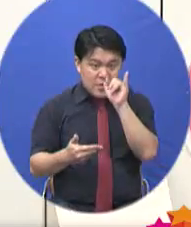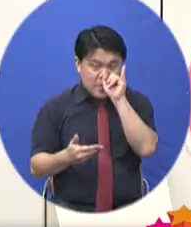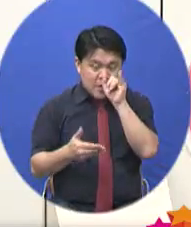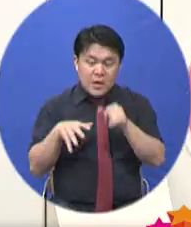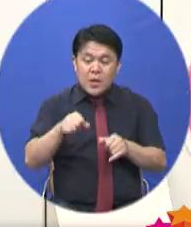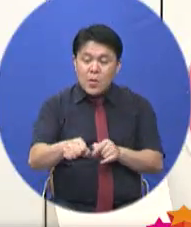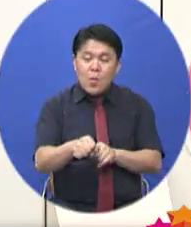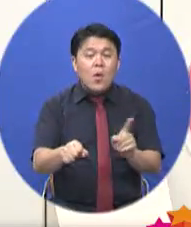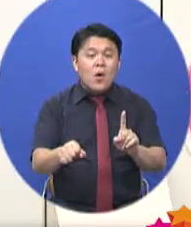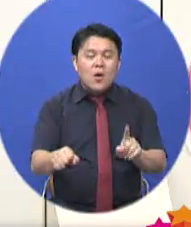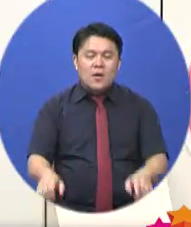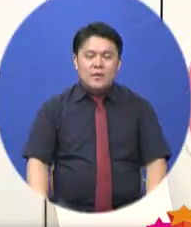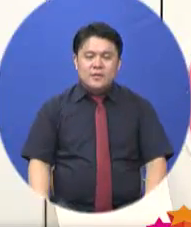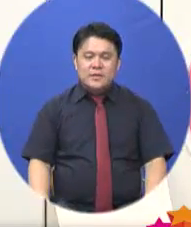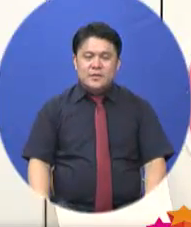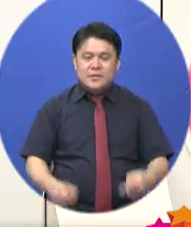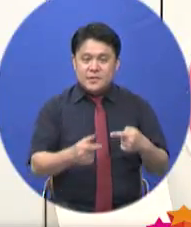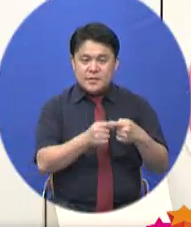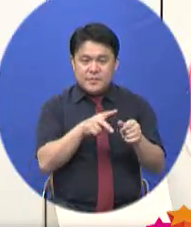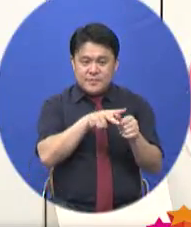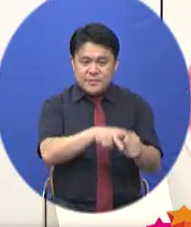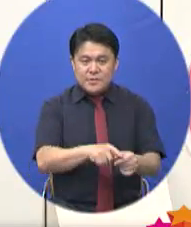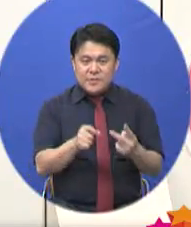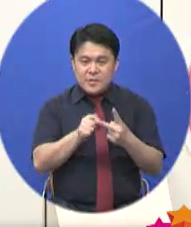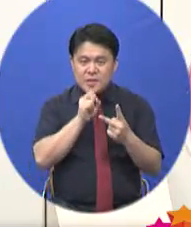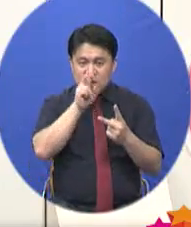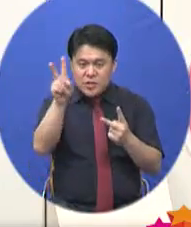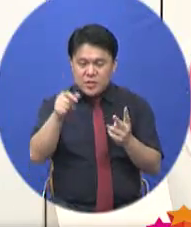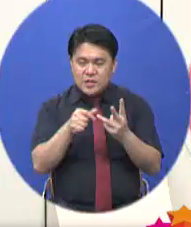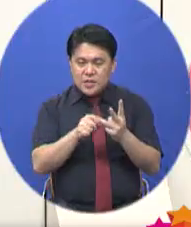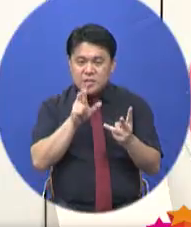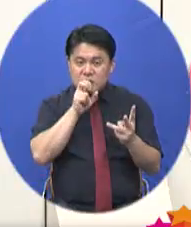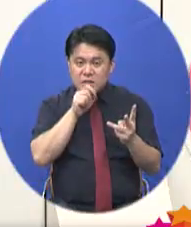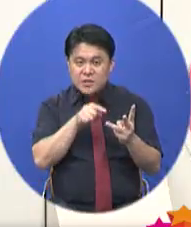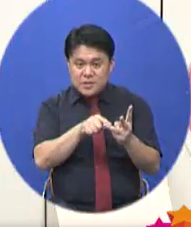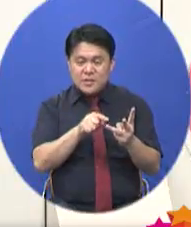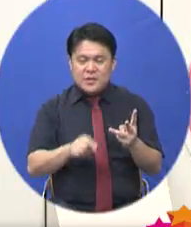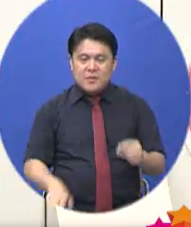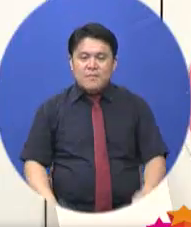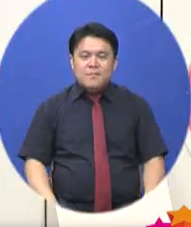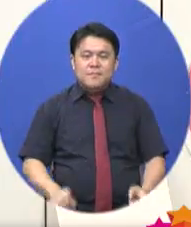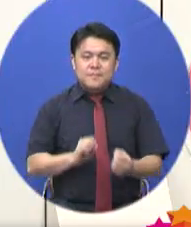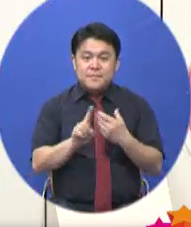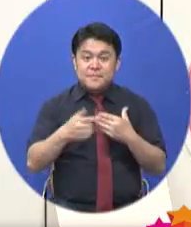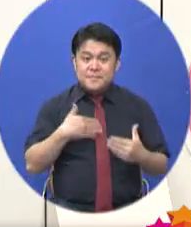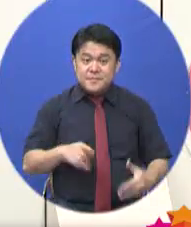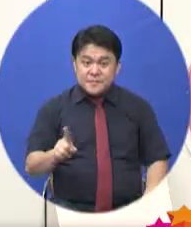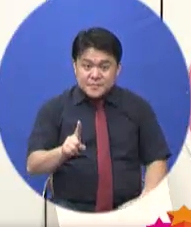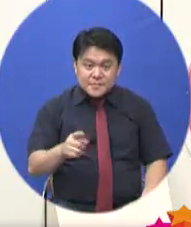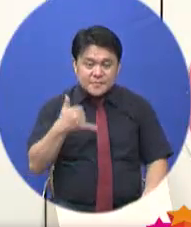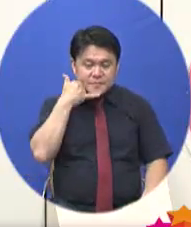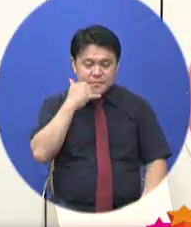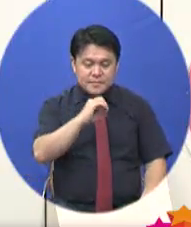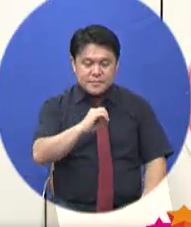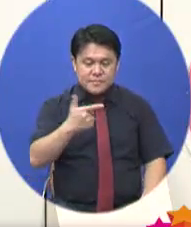잡기 운동이었습니까 하는 겁니다. 1번 말, 2번 용, 3번 쥐. 정답 아시는 분은